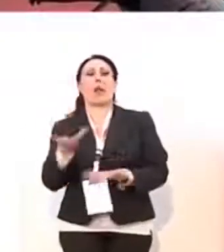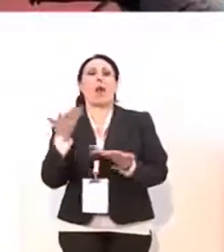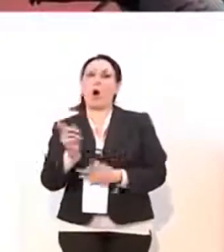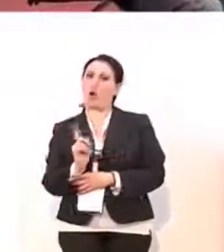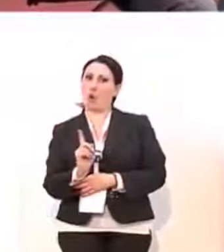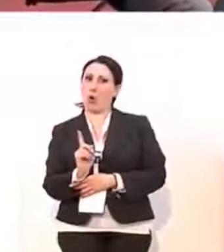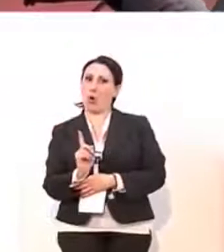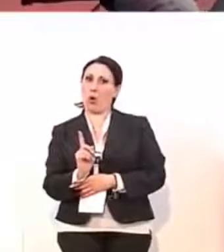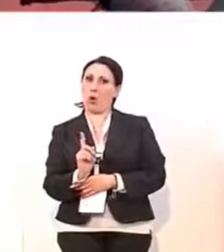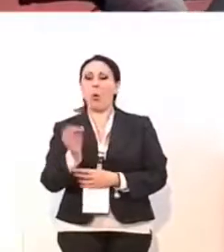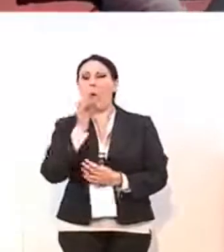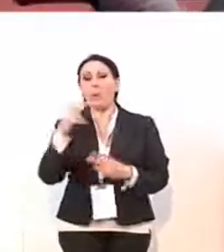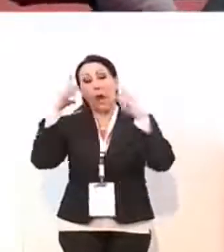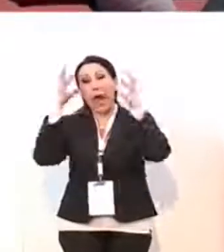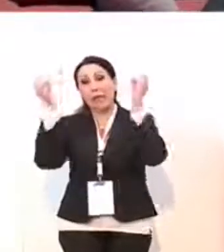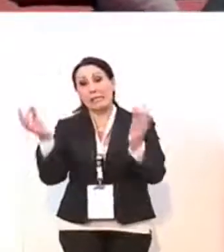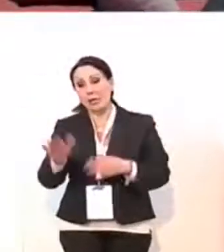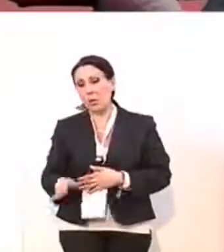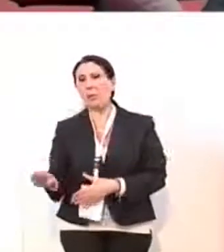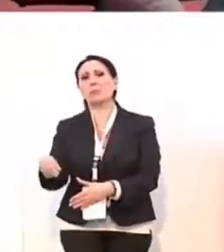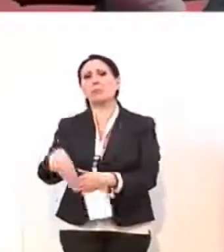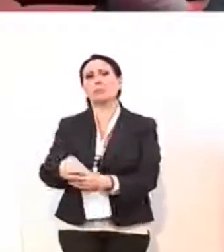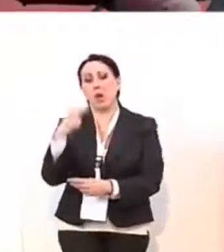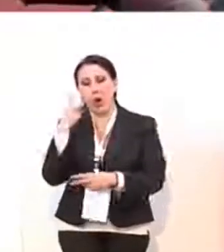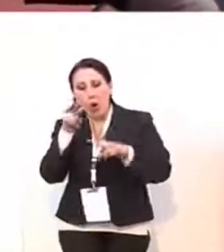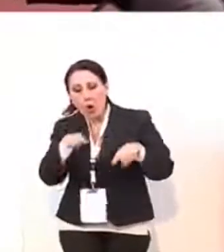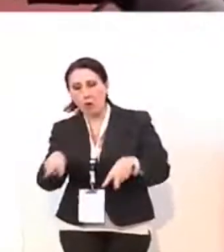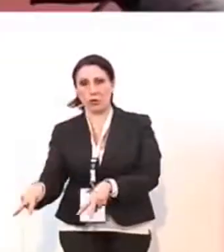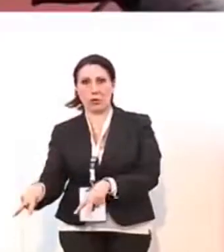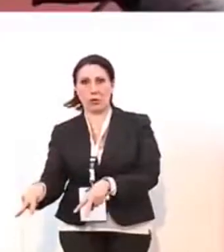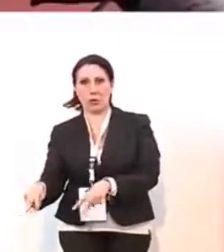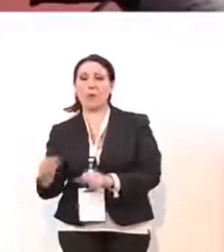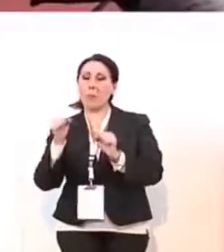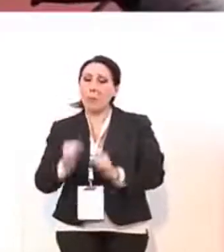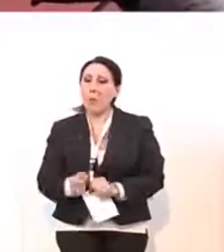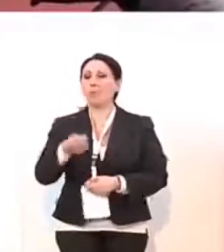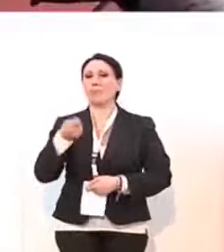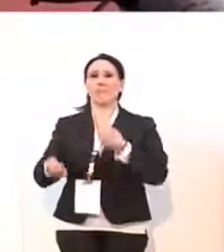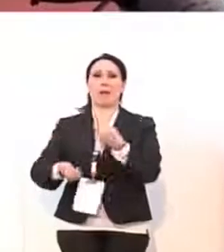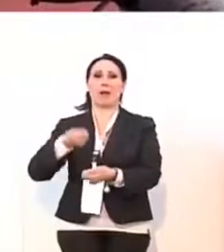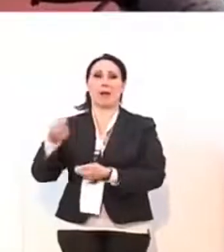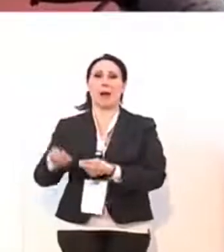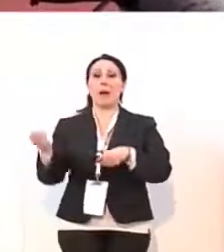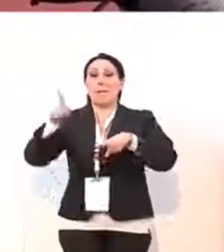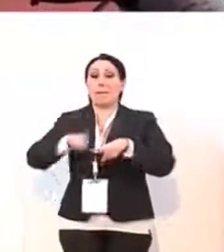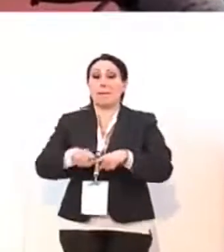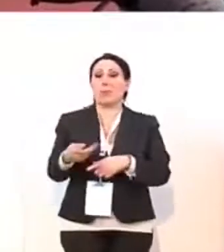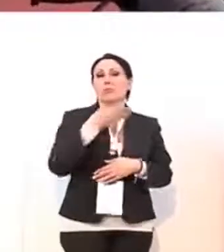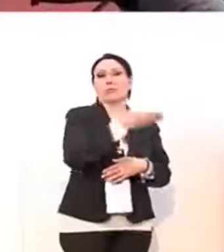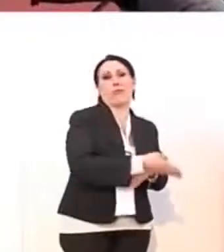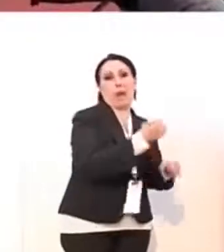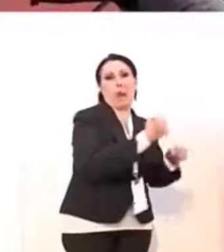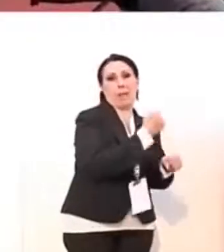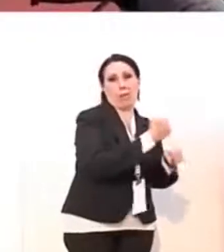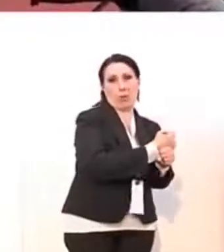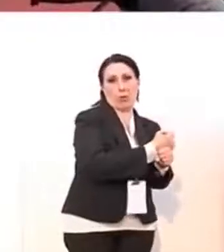privato, convenzionato o pubblico, laddove ci sono, e potete continuare a svolgere la vostra funzione.